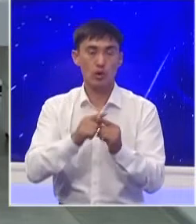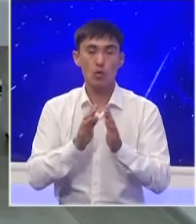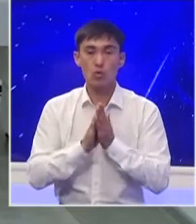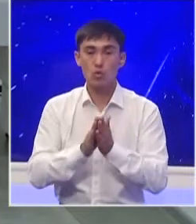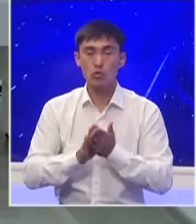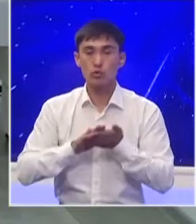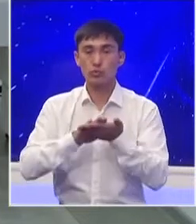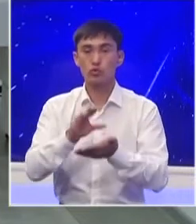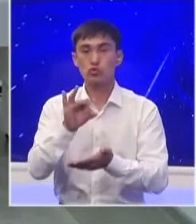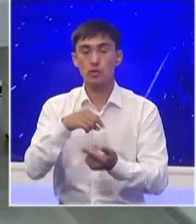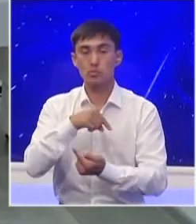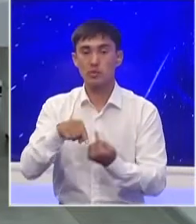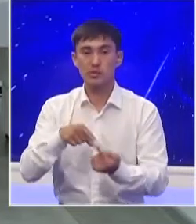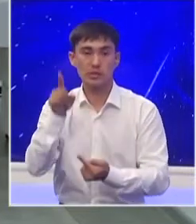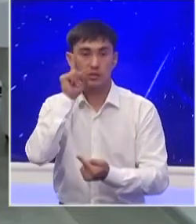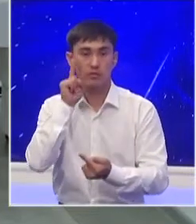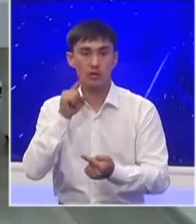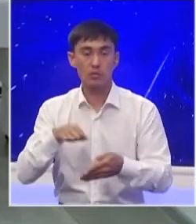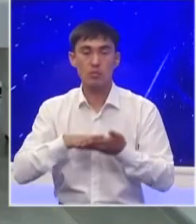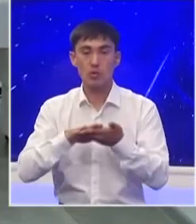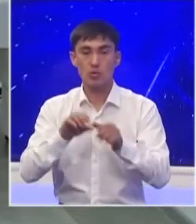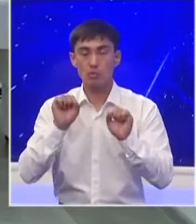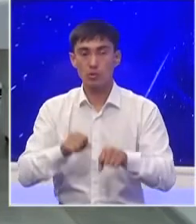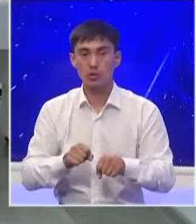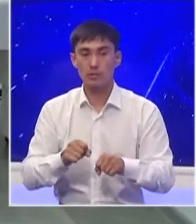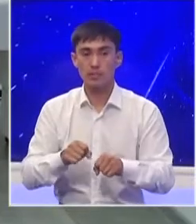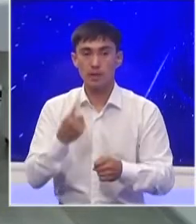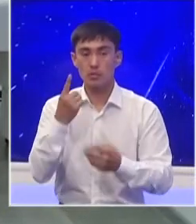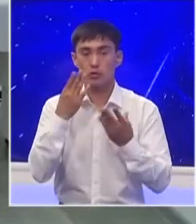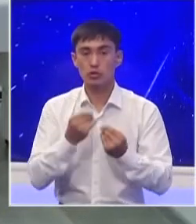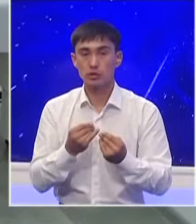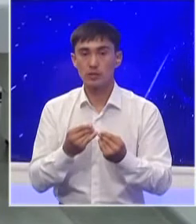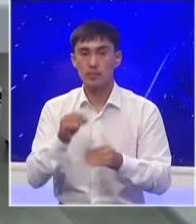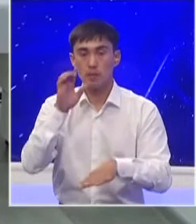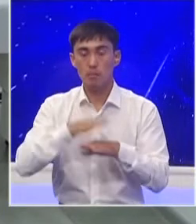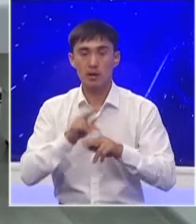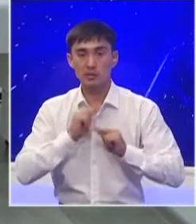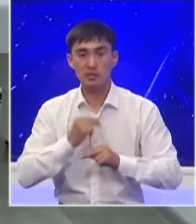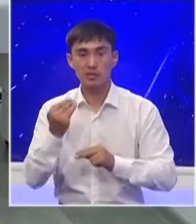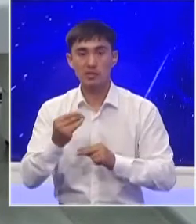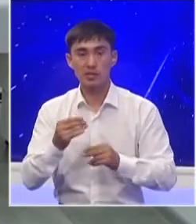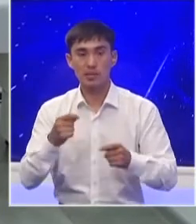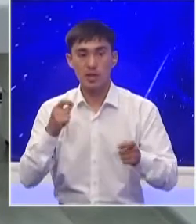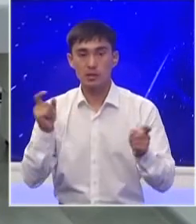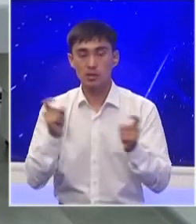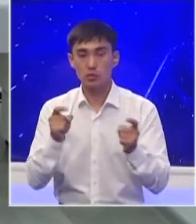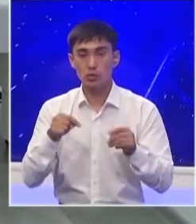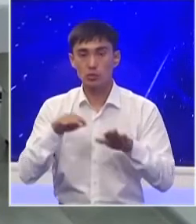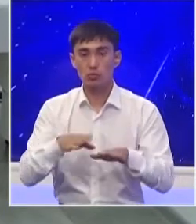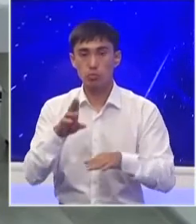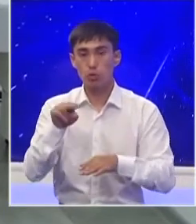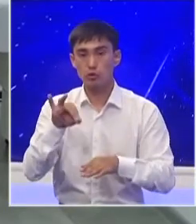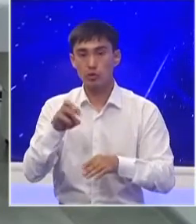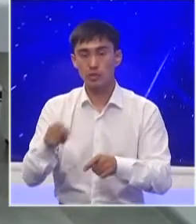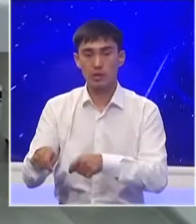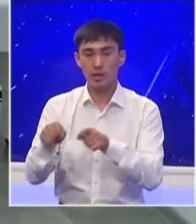сіз Жусан бизнес мобильді қосымша арқылы беруіңізге болады. Сонда бір күн ішінде банк қызметкері сізге сауда нүктесіне POS терминалды